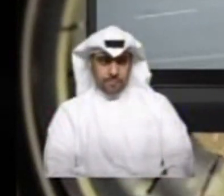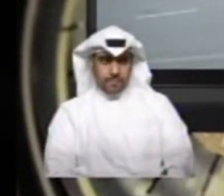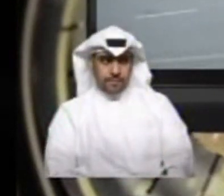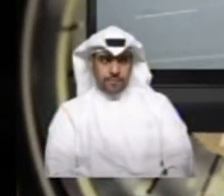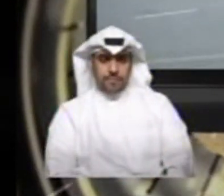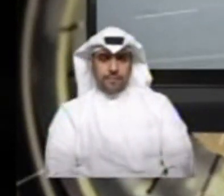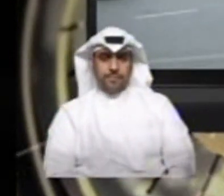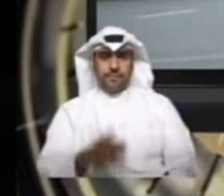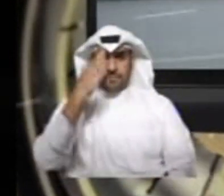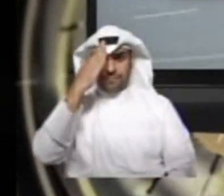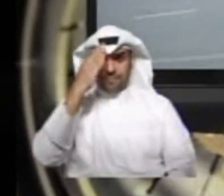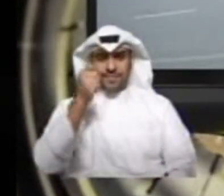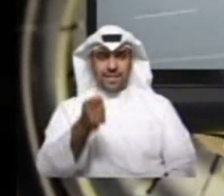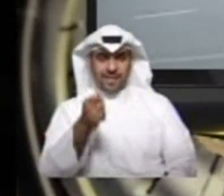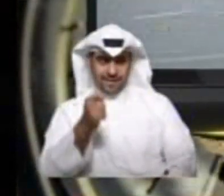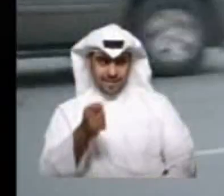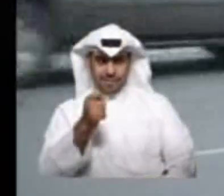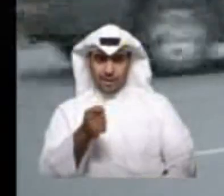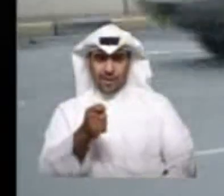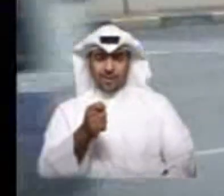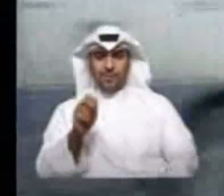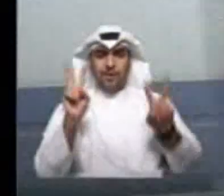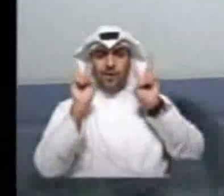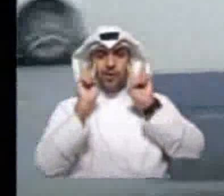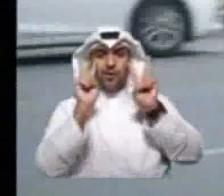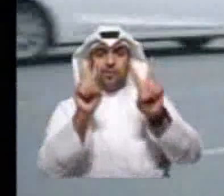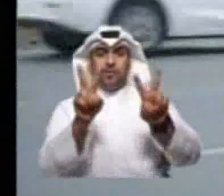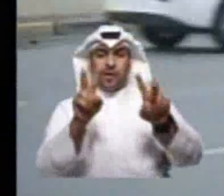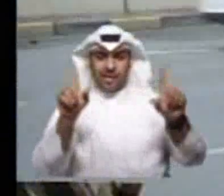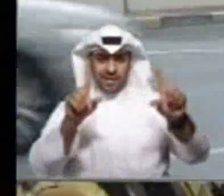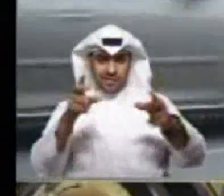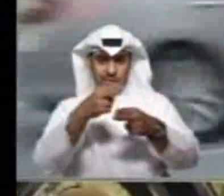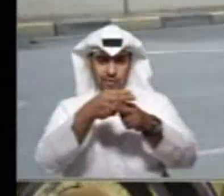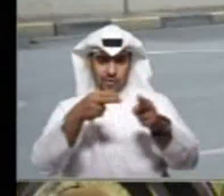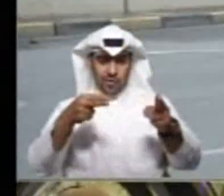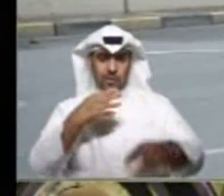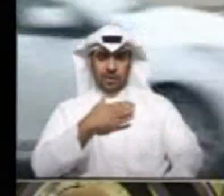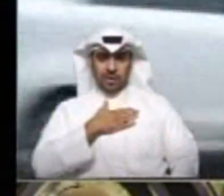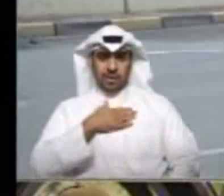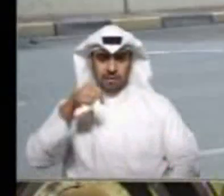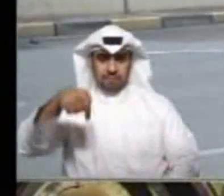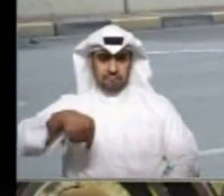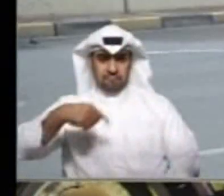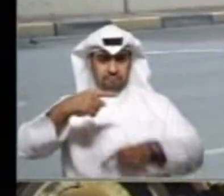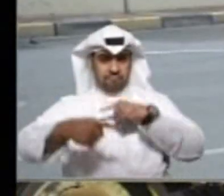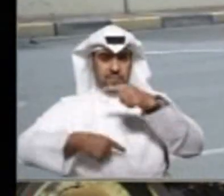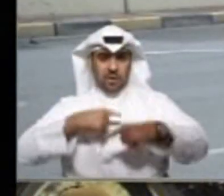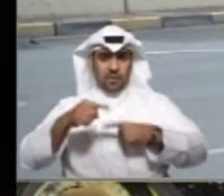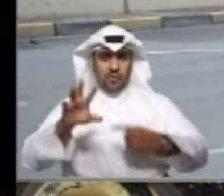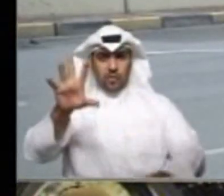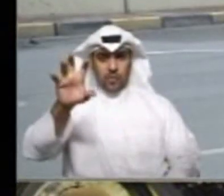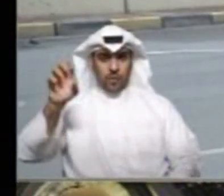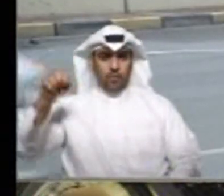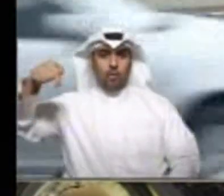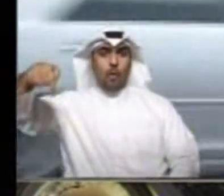أرحب بكم زملائي وأرحب بالسادة المشاهدين، ما زلنا متواصلين معاكم في تغطيتنا الخاصة المباشرة لهطول